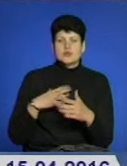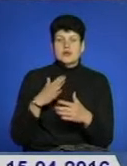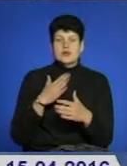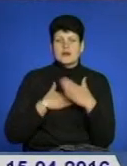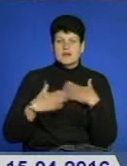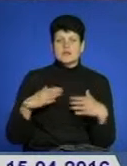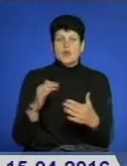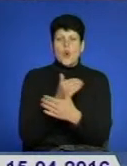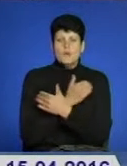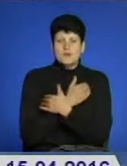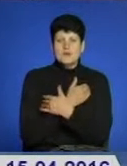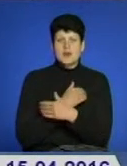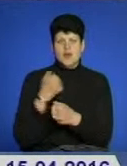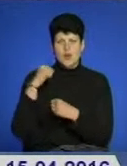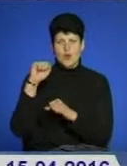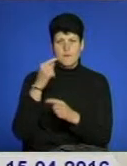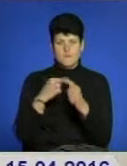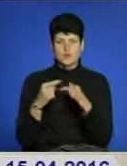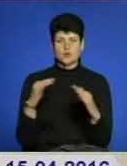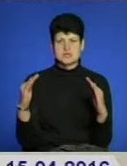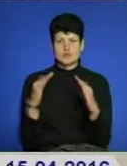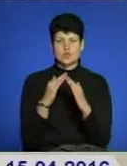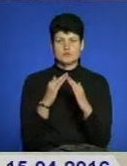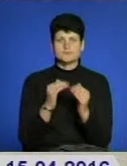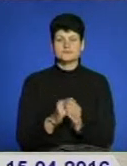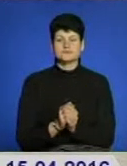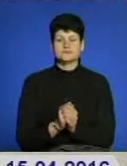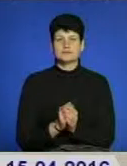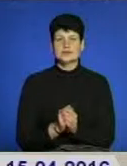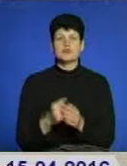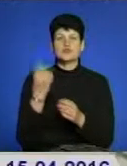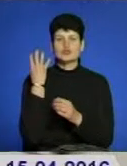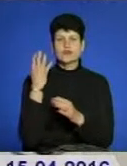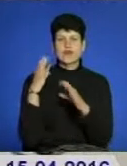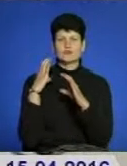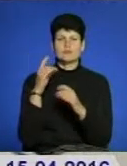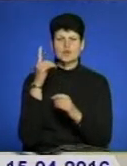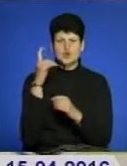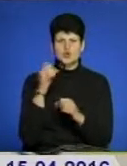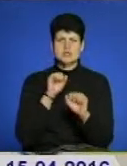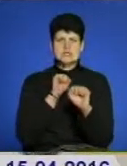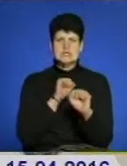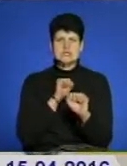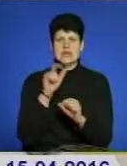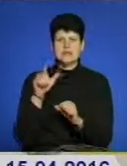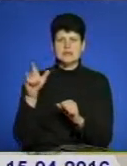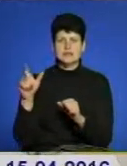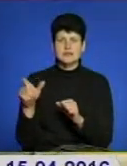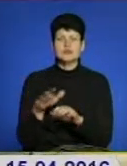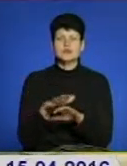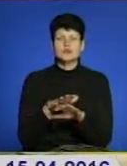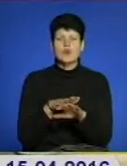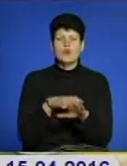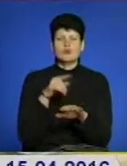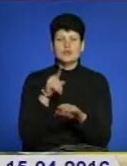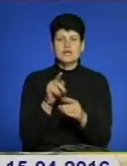подяки. Герої повернулися додому. На горизонті 4 автобуси, понад 100 захисників. Ще задовго до їх